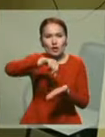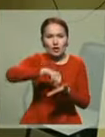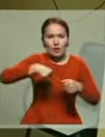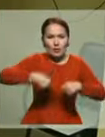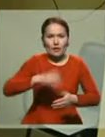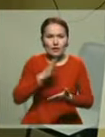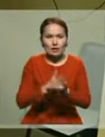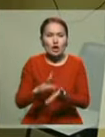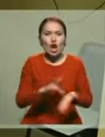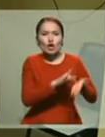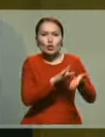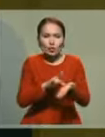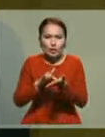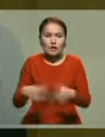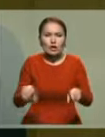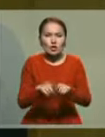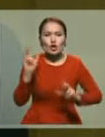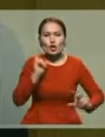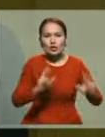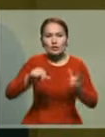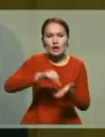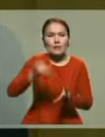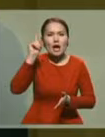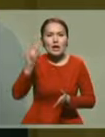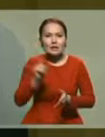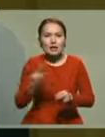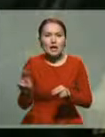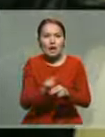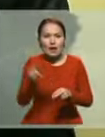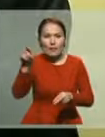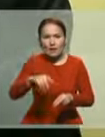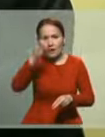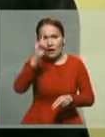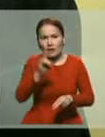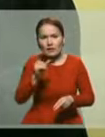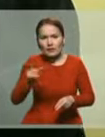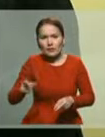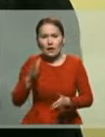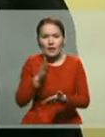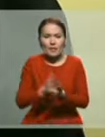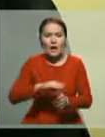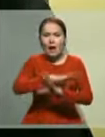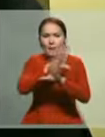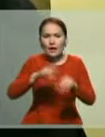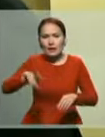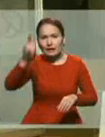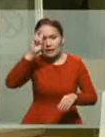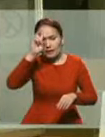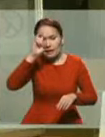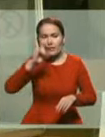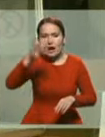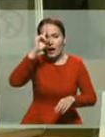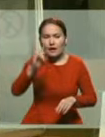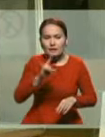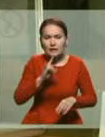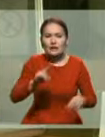сайлаушылардың қатарында туристермен қоса студенттер, сондай-ақ Израильге емделуге келген қазақстандық азаматтар бар. Олардың барлығы да елдің кемелді келешегіне